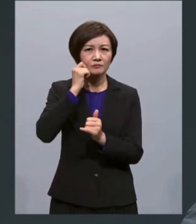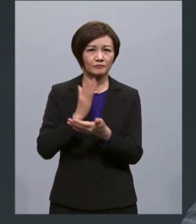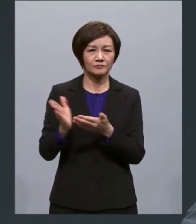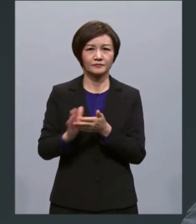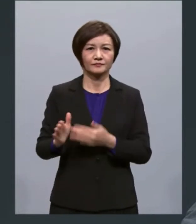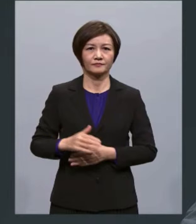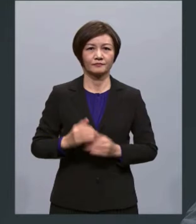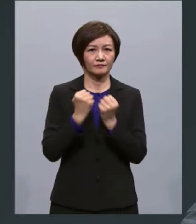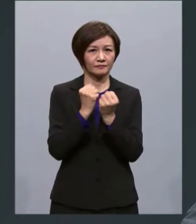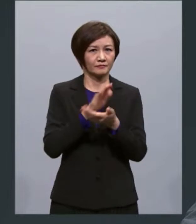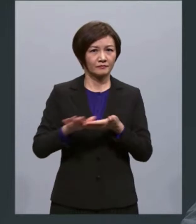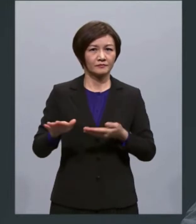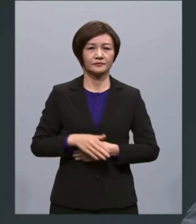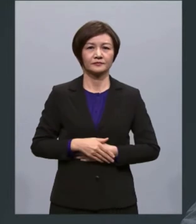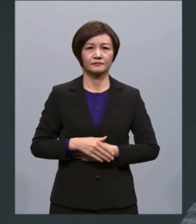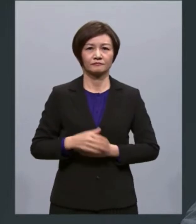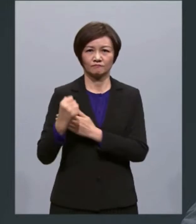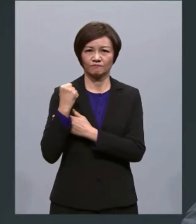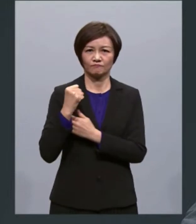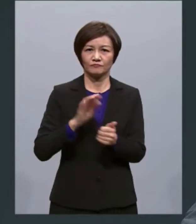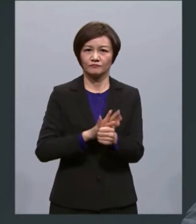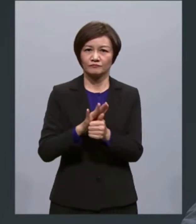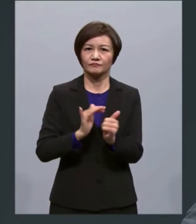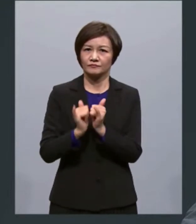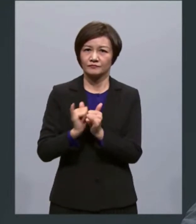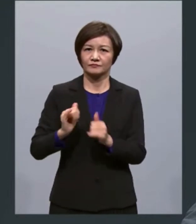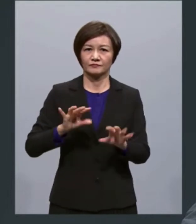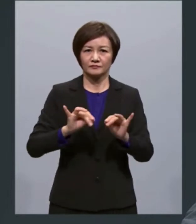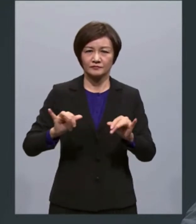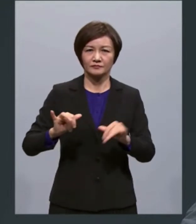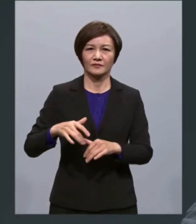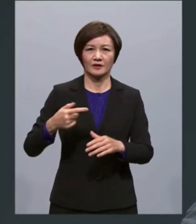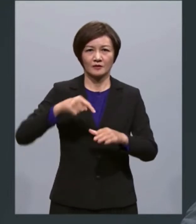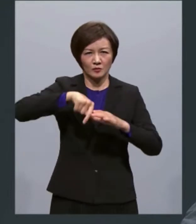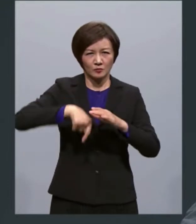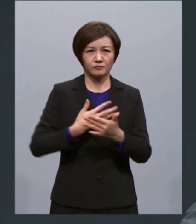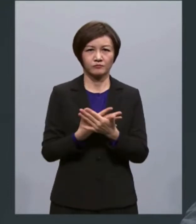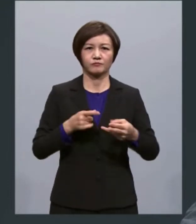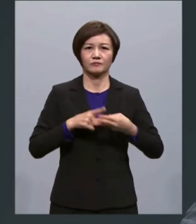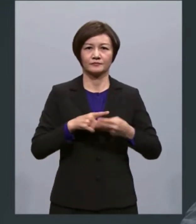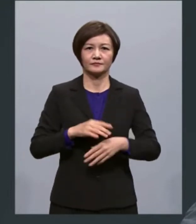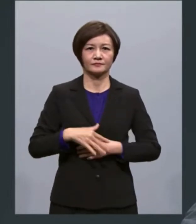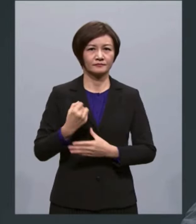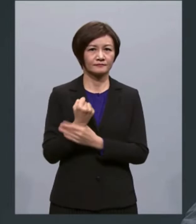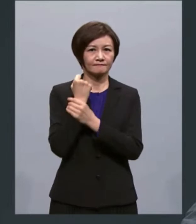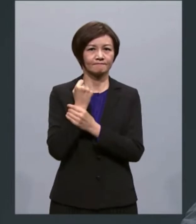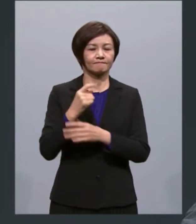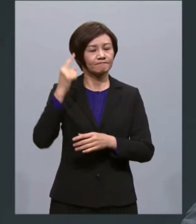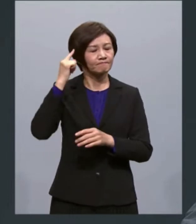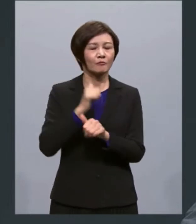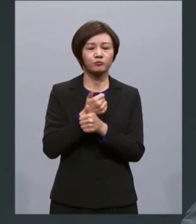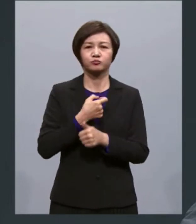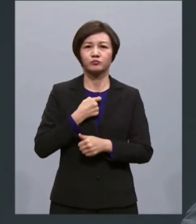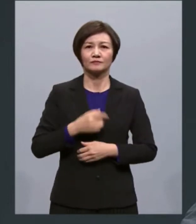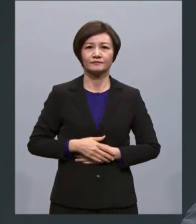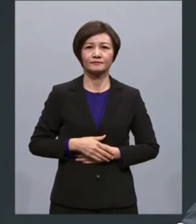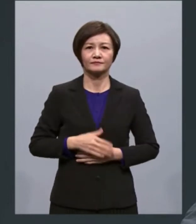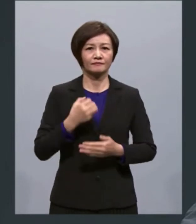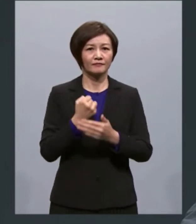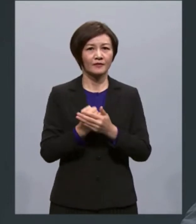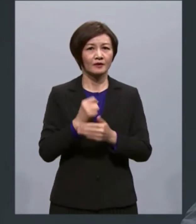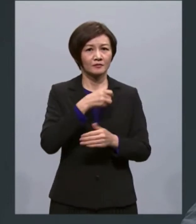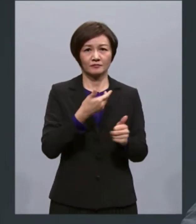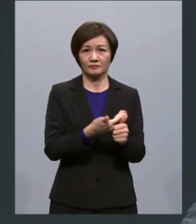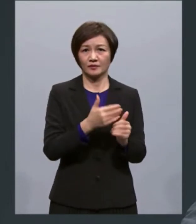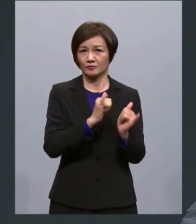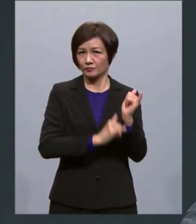用清廉、勤政、爱民、爱乡土来深化民主。我更时时思考着，我们要留下一个什么样的台湾